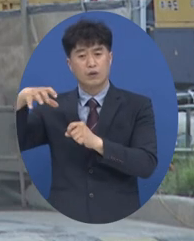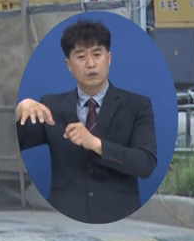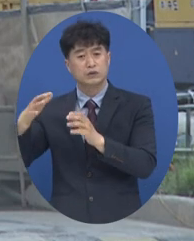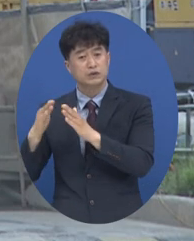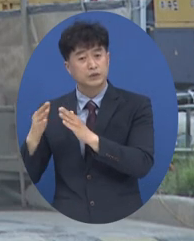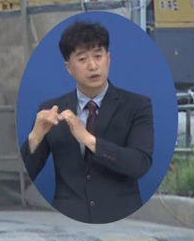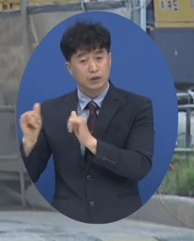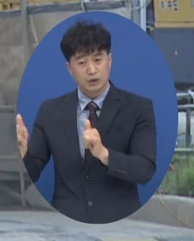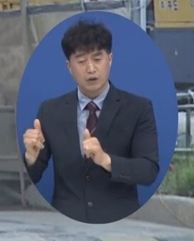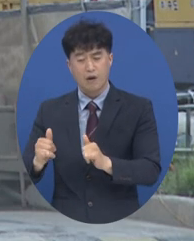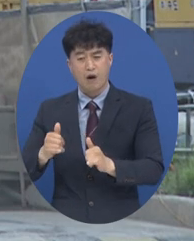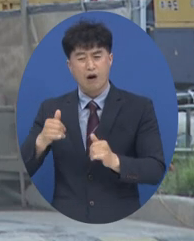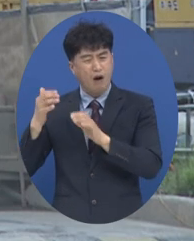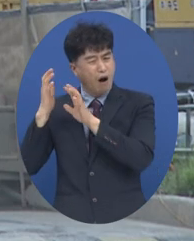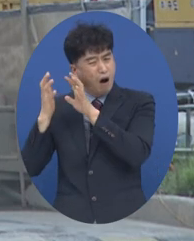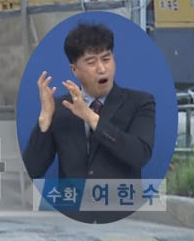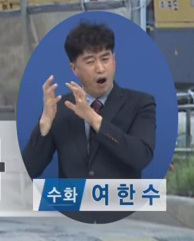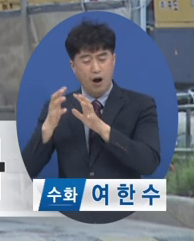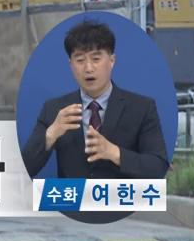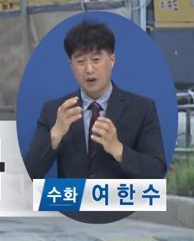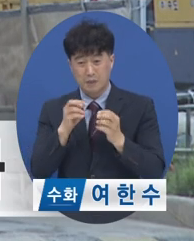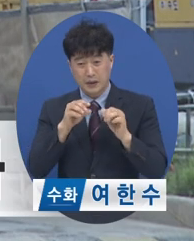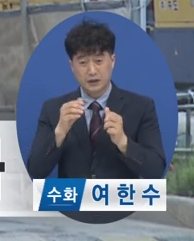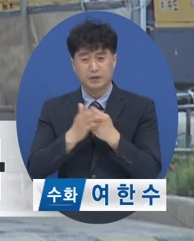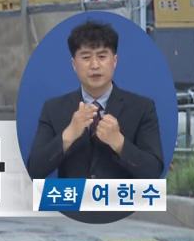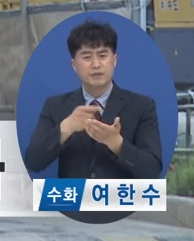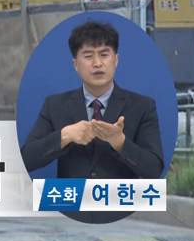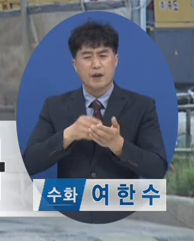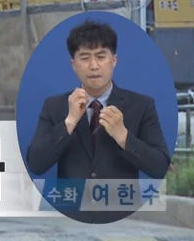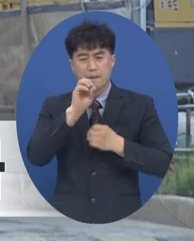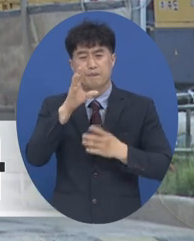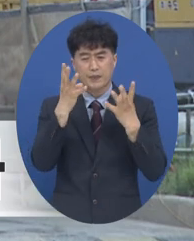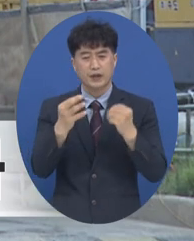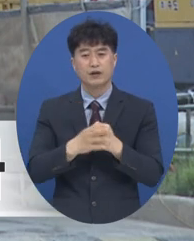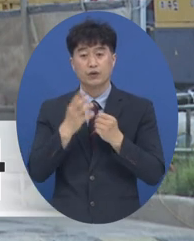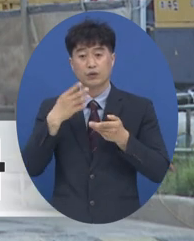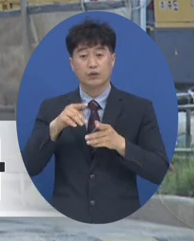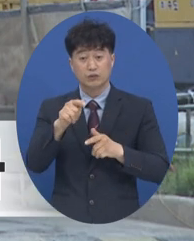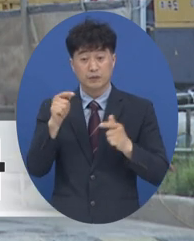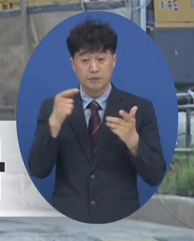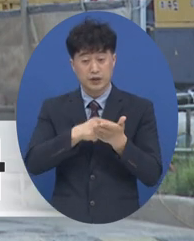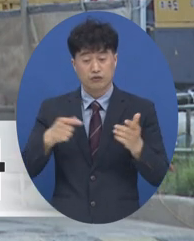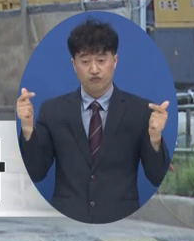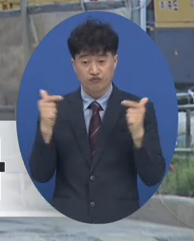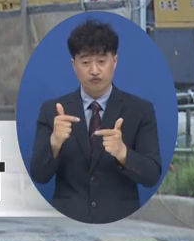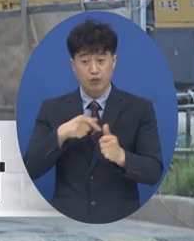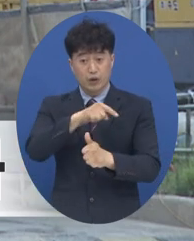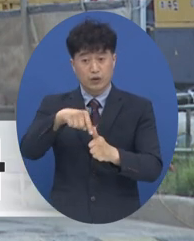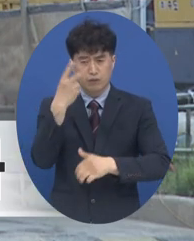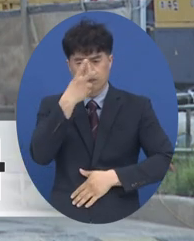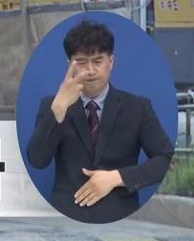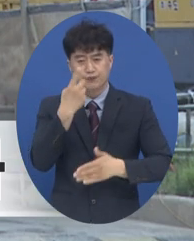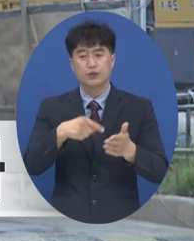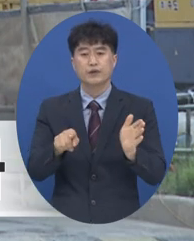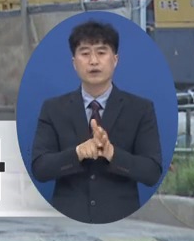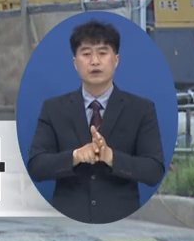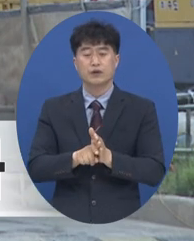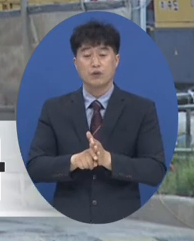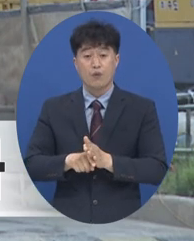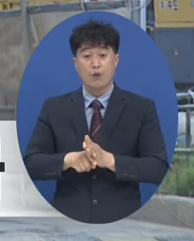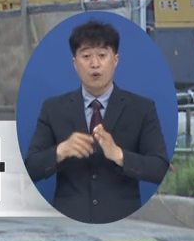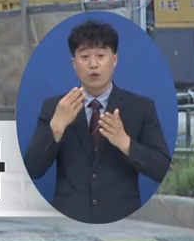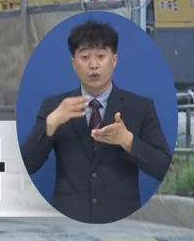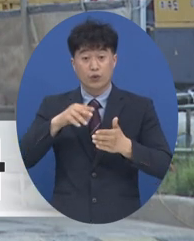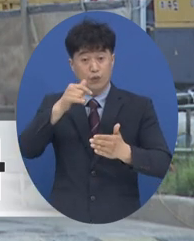공사장 인근 주민들은 소음과 비산먼지 때문에 피해를 호소하는 경우가 있는데요. 경기도가 이런 피해를 줄이고 환경을 관리하기